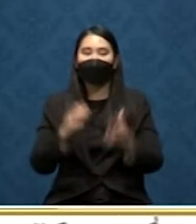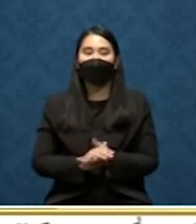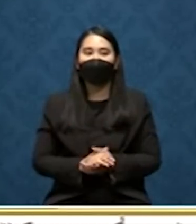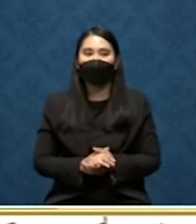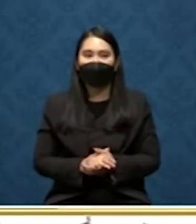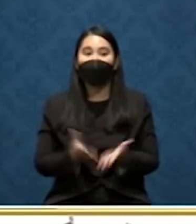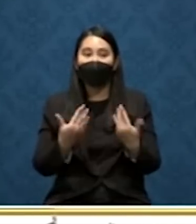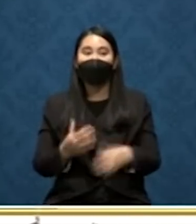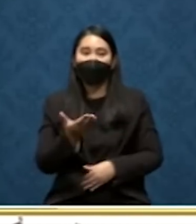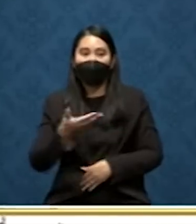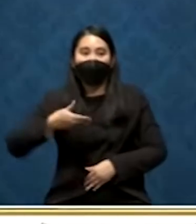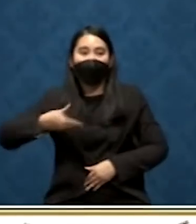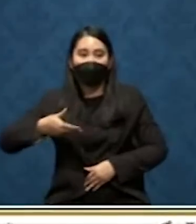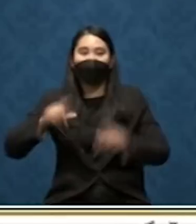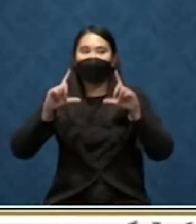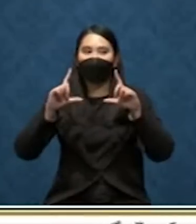อะไรเขากได helping